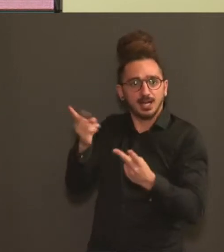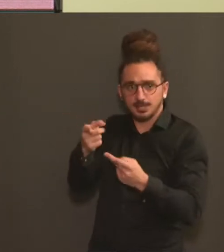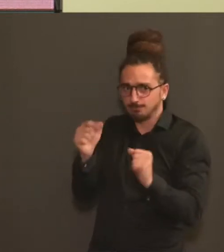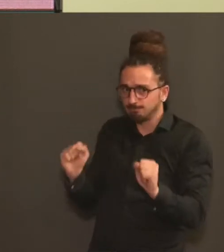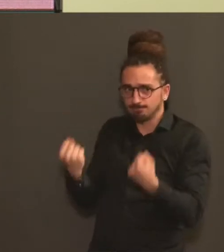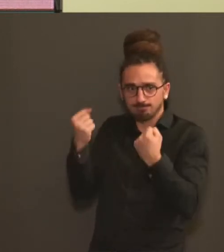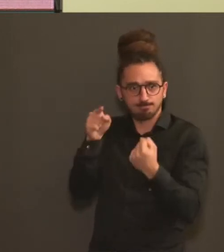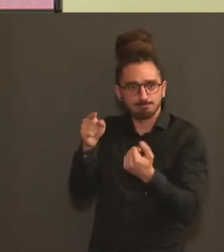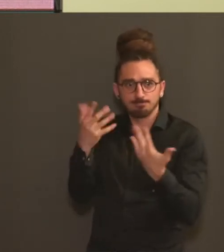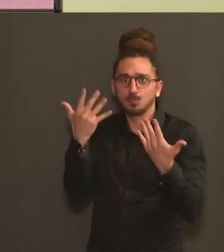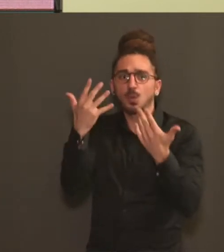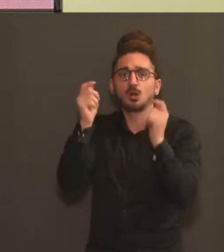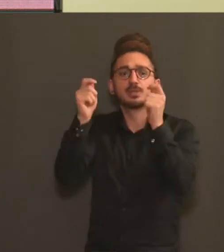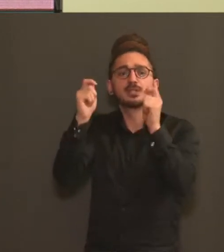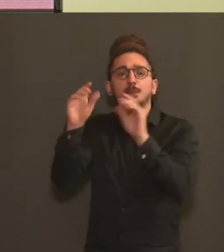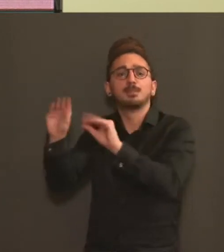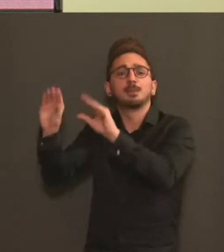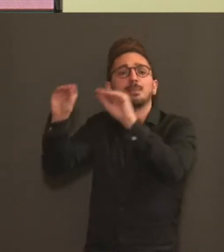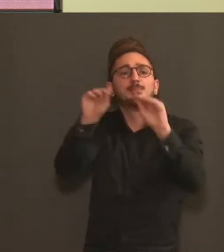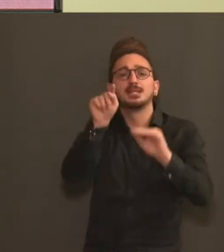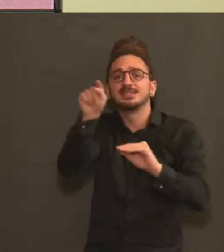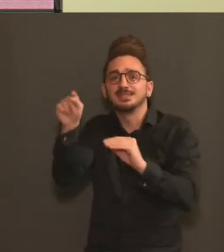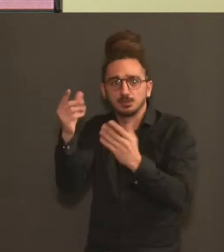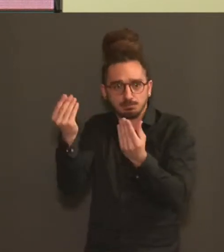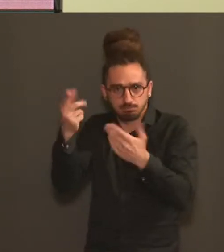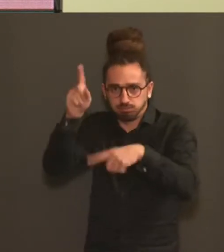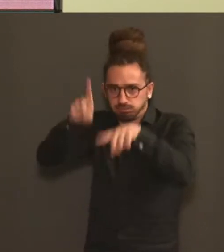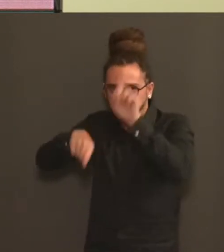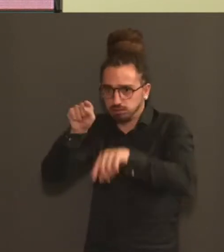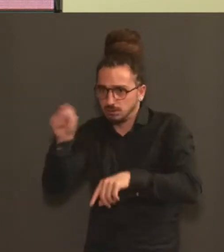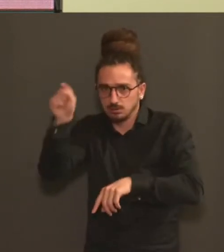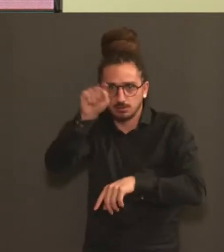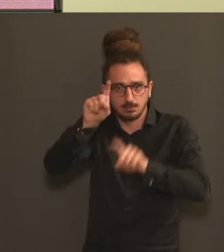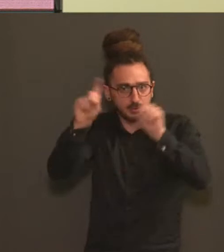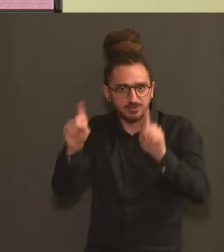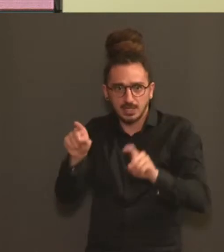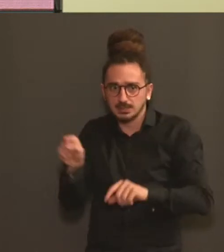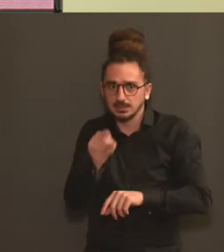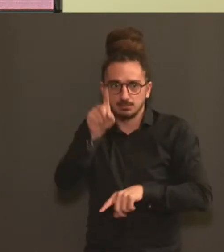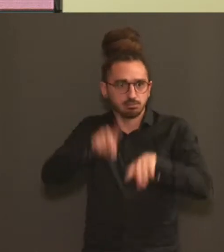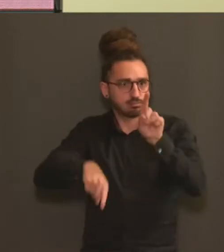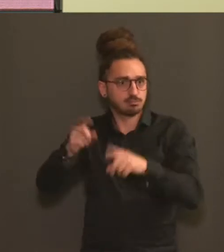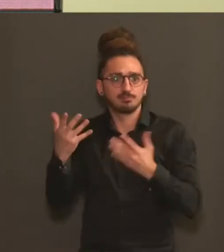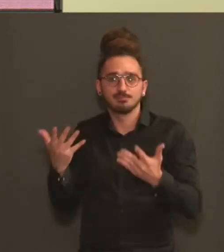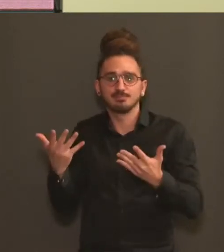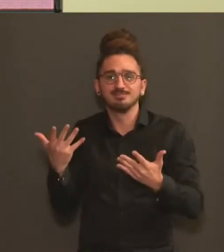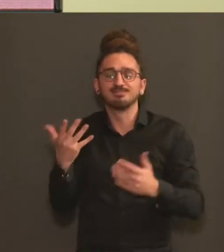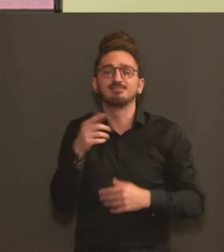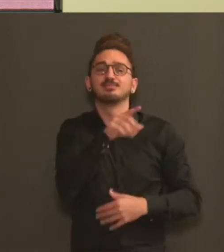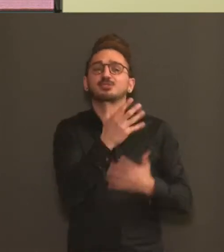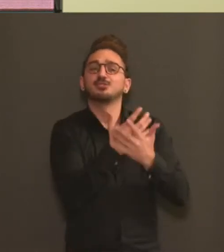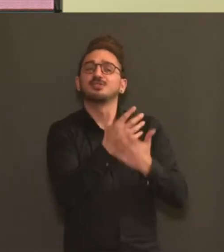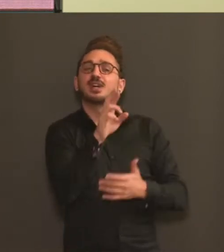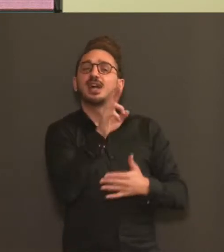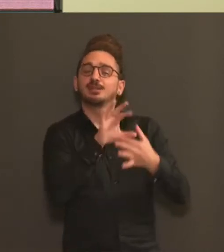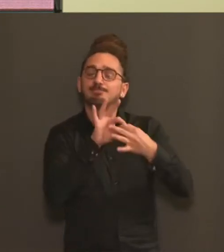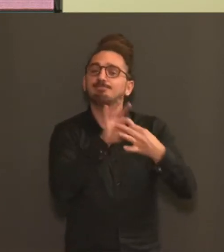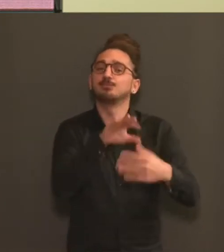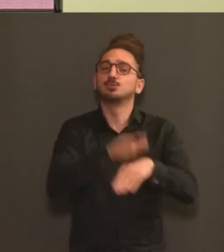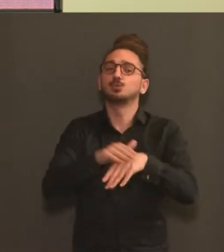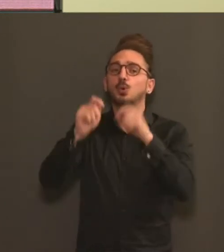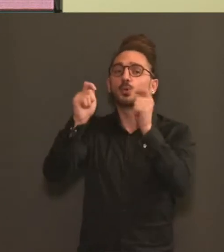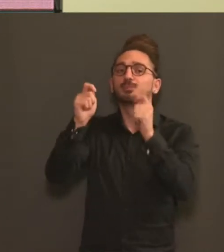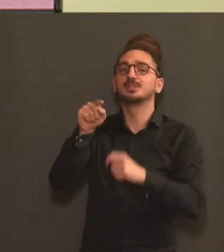des hospitalisations va être, lui, beaucoup moins sensible à ces variations. On est hospitalisé parce qu'on doit l'être et pas